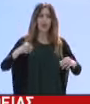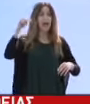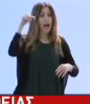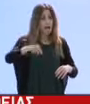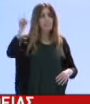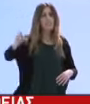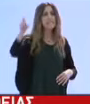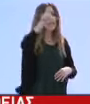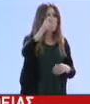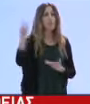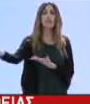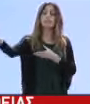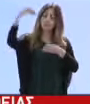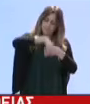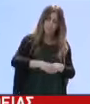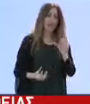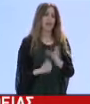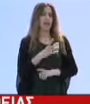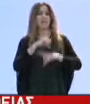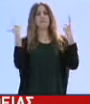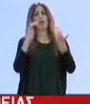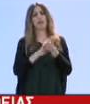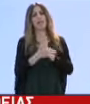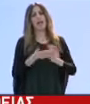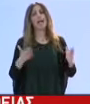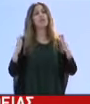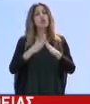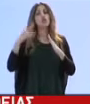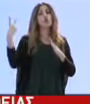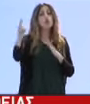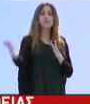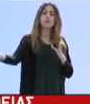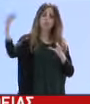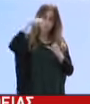Νέα Δημοκρατία τη νέα τους πολιτική στέγη.